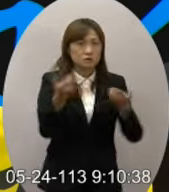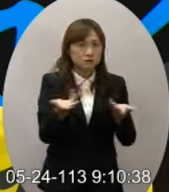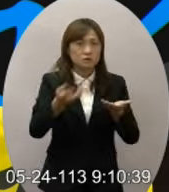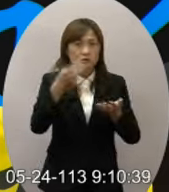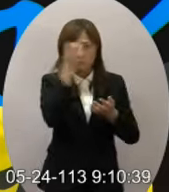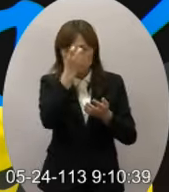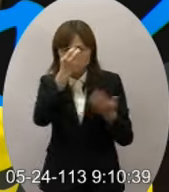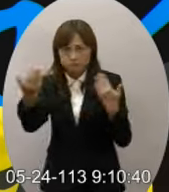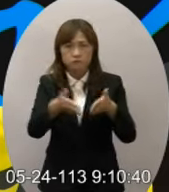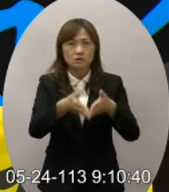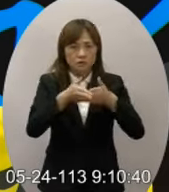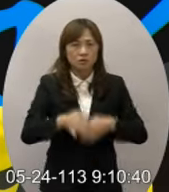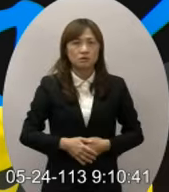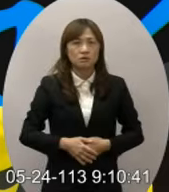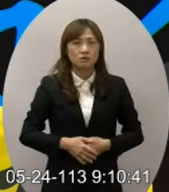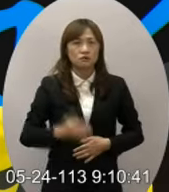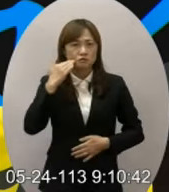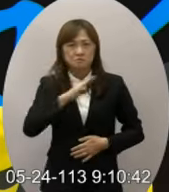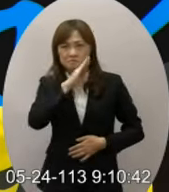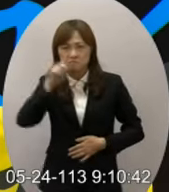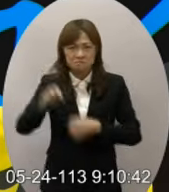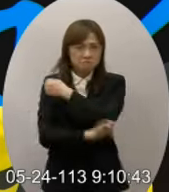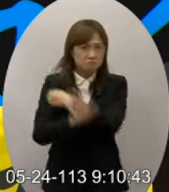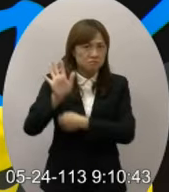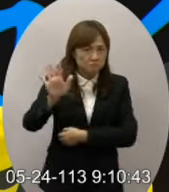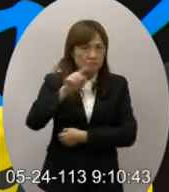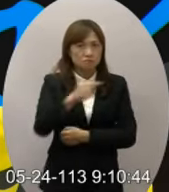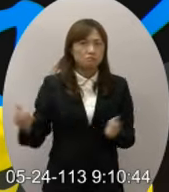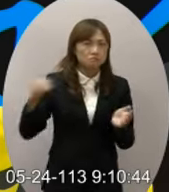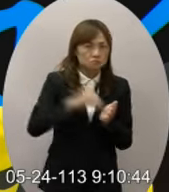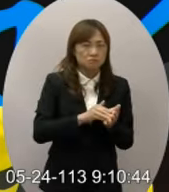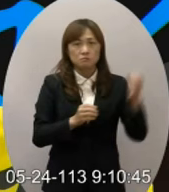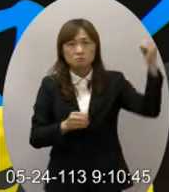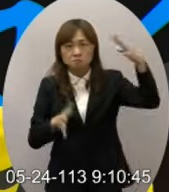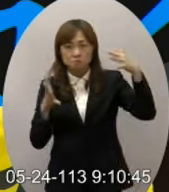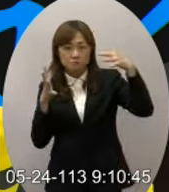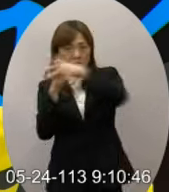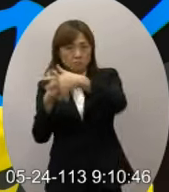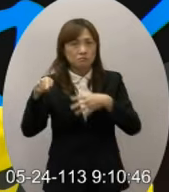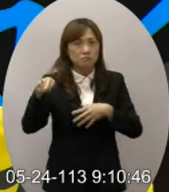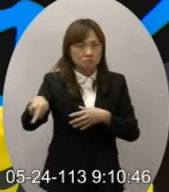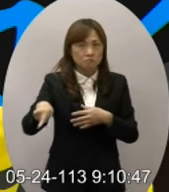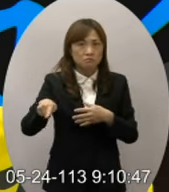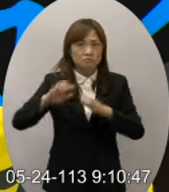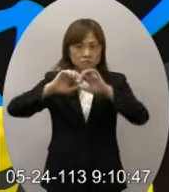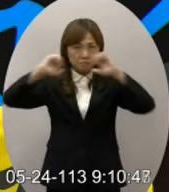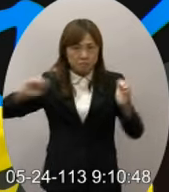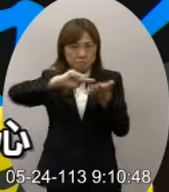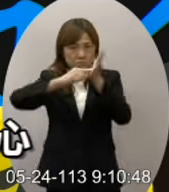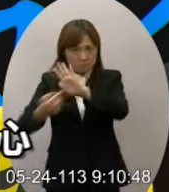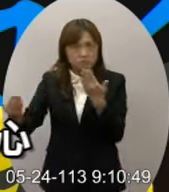光，阳光照进来之后，这些弊案暗无天日的弊案终于要打开真相了。人民的心是热的，请重视